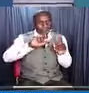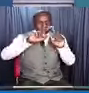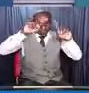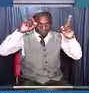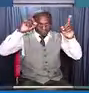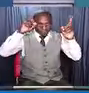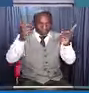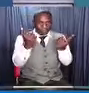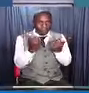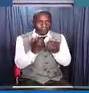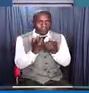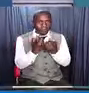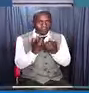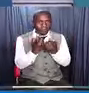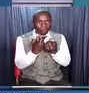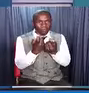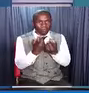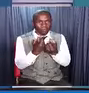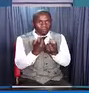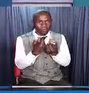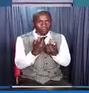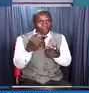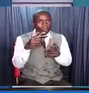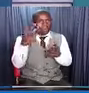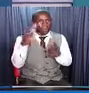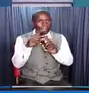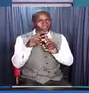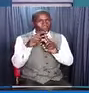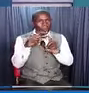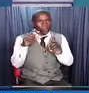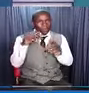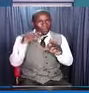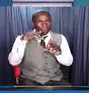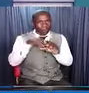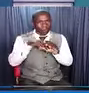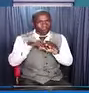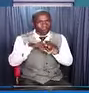in brackets. In brackets. La Mungu hapo ndani. That of God.